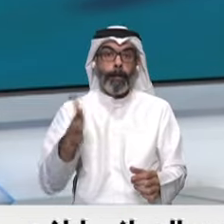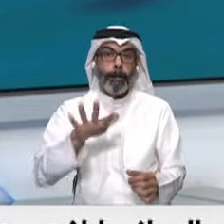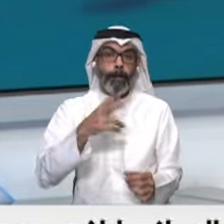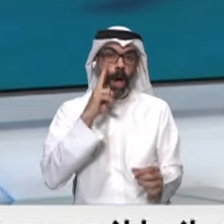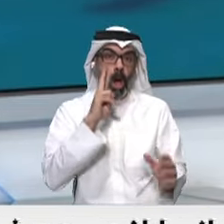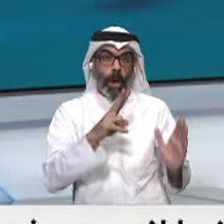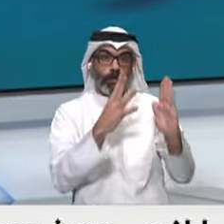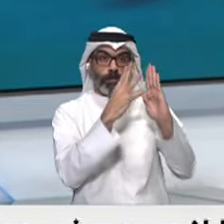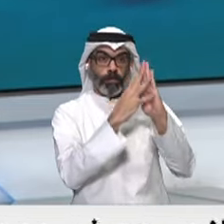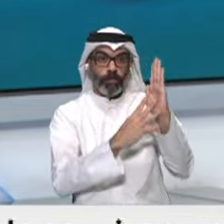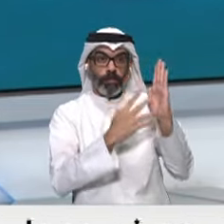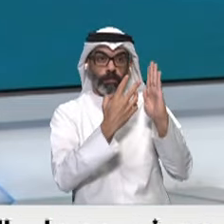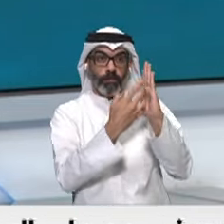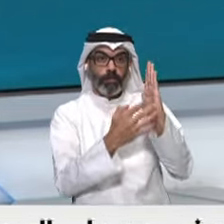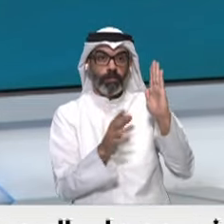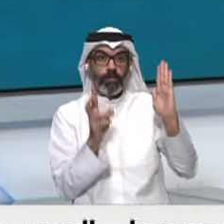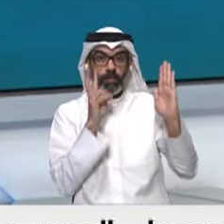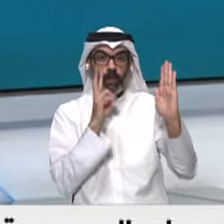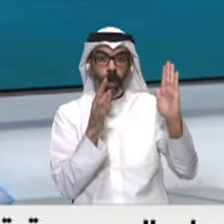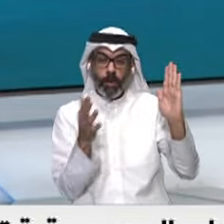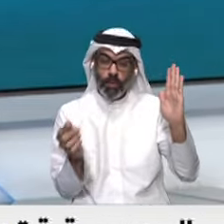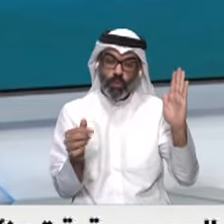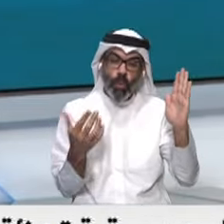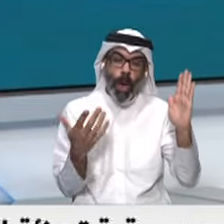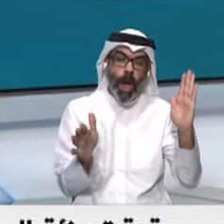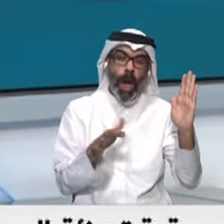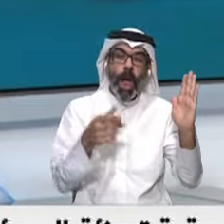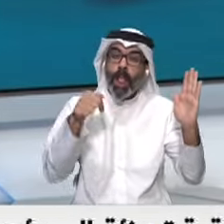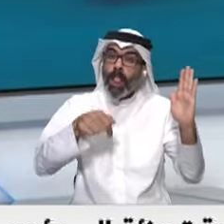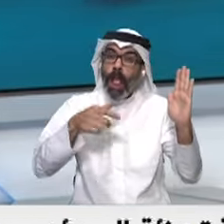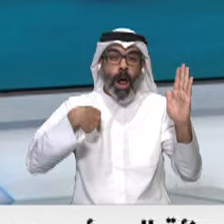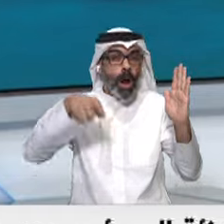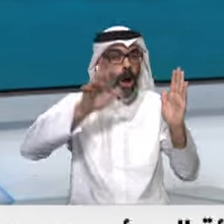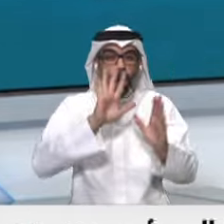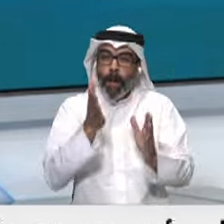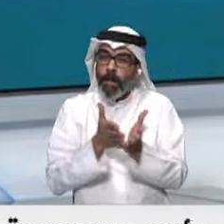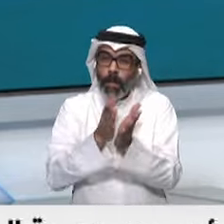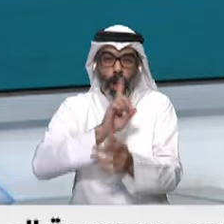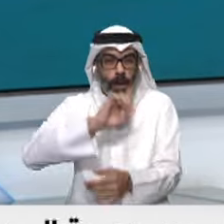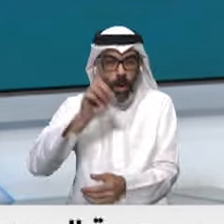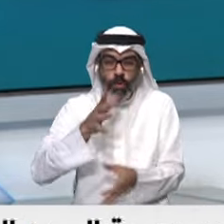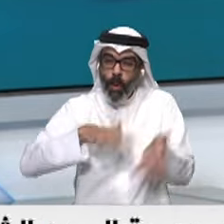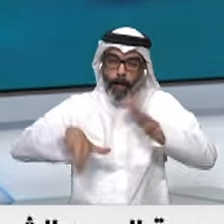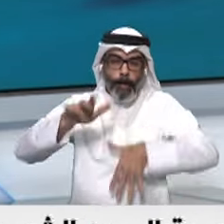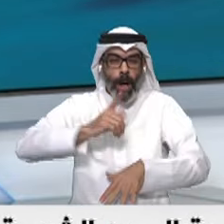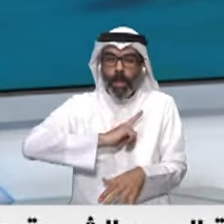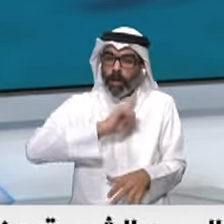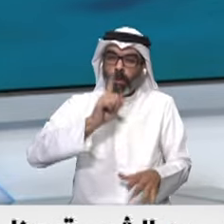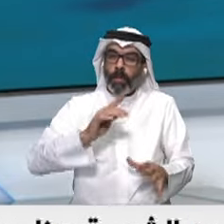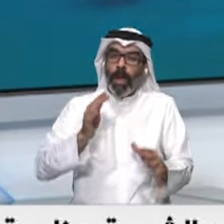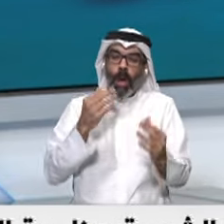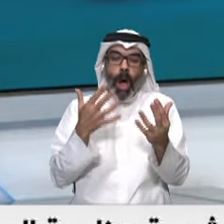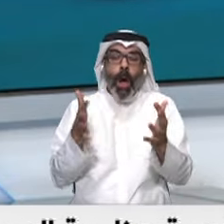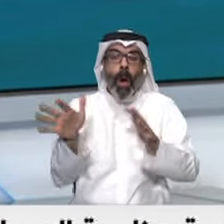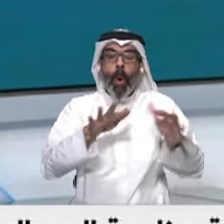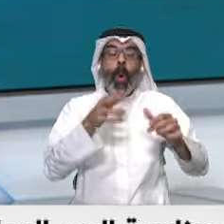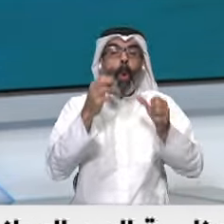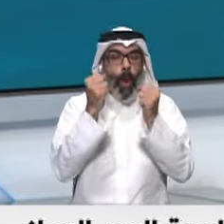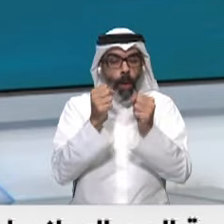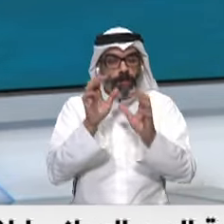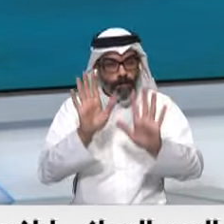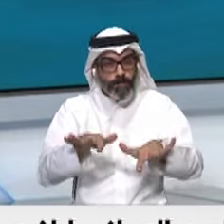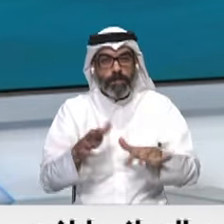خفيف الى معتدل الموج يعلوا احيانا اجل اي نشاط بحري ارتفاع الامواج راح يكون مزعج من اثنين الى سته قدم نتيجه نشاط الرياح